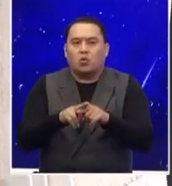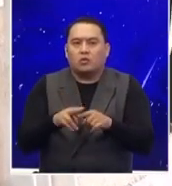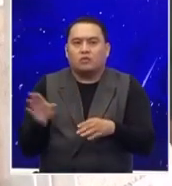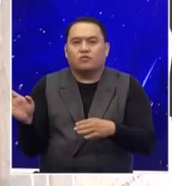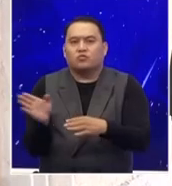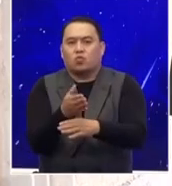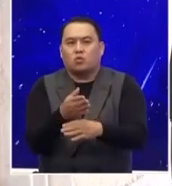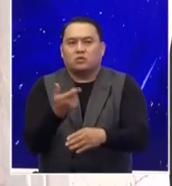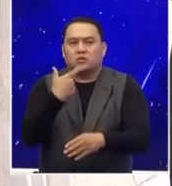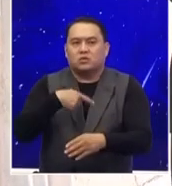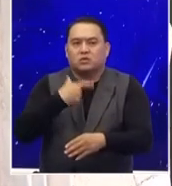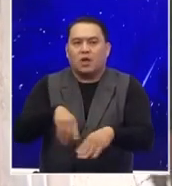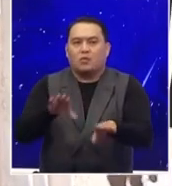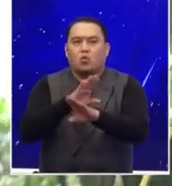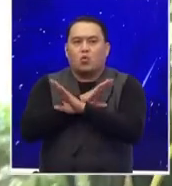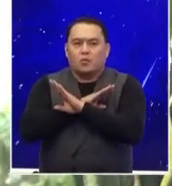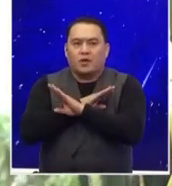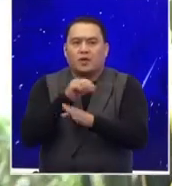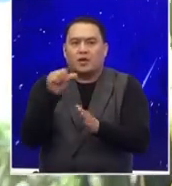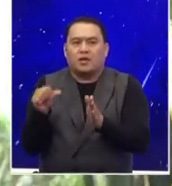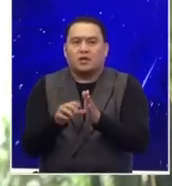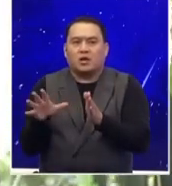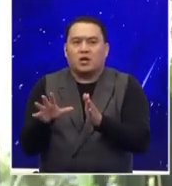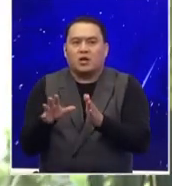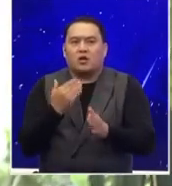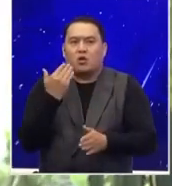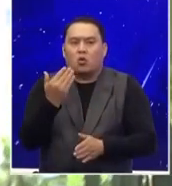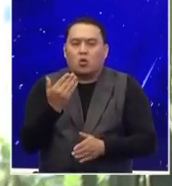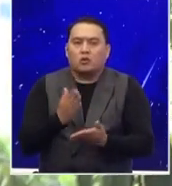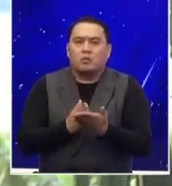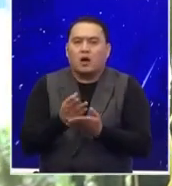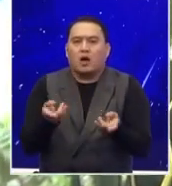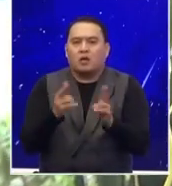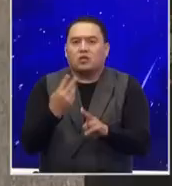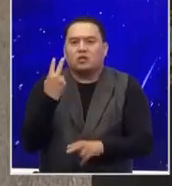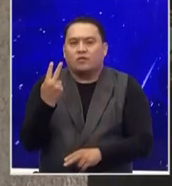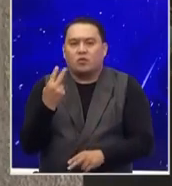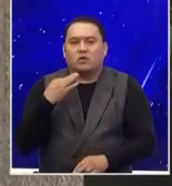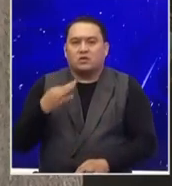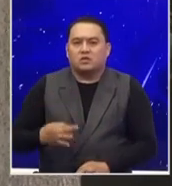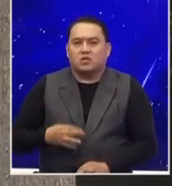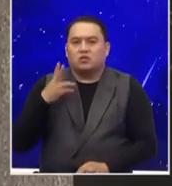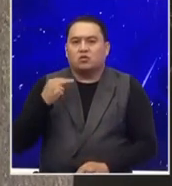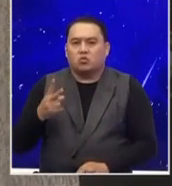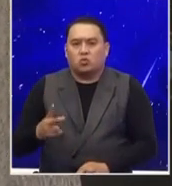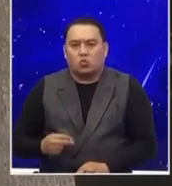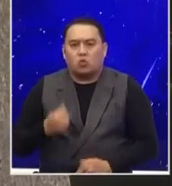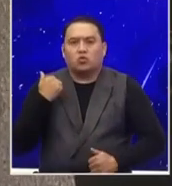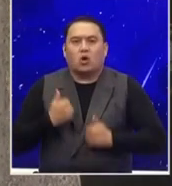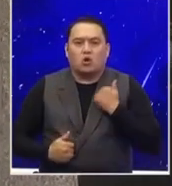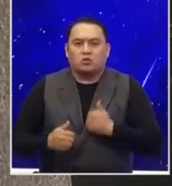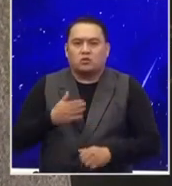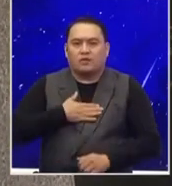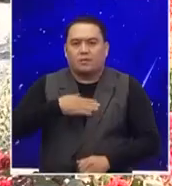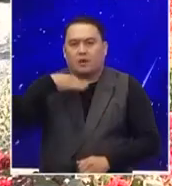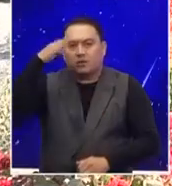сторону, но сам получил смертельный удар электричества. У Айсажана Кошамбердиева остались двое сыновей и дочь, которые гордятся своим